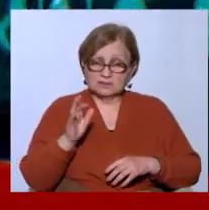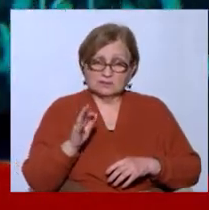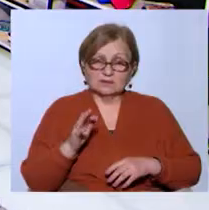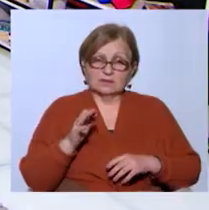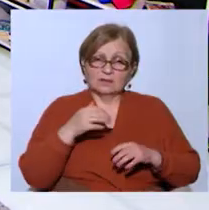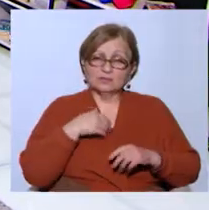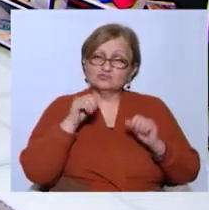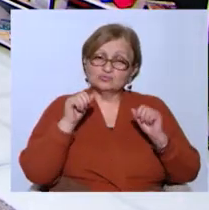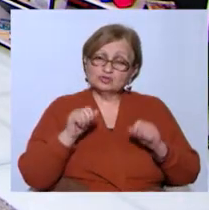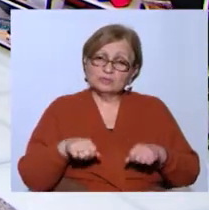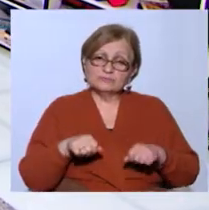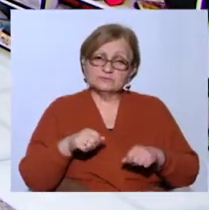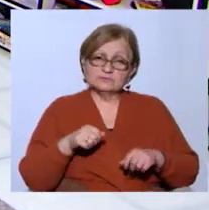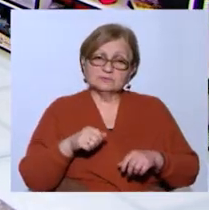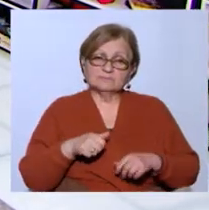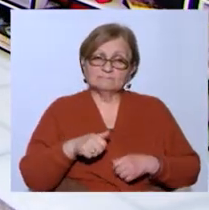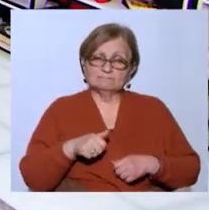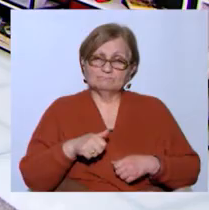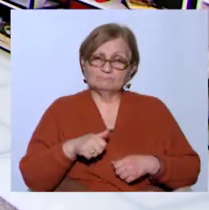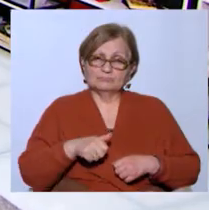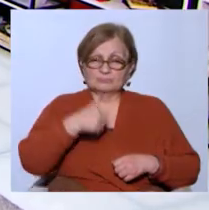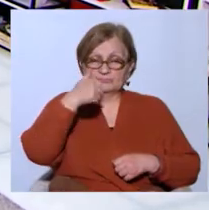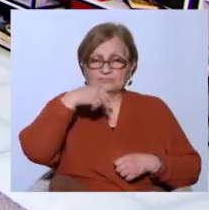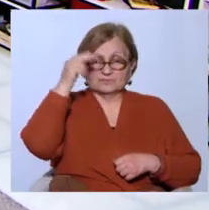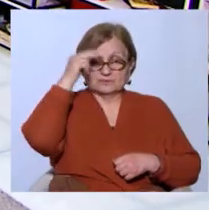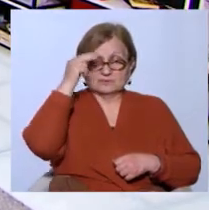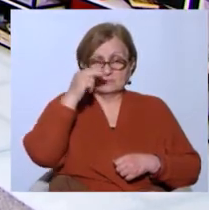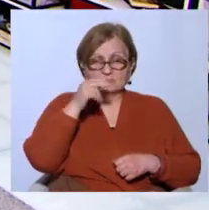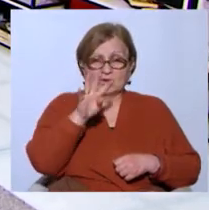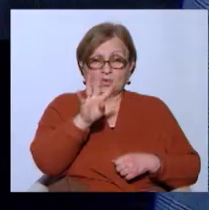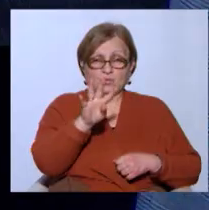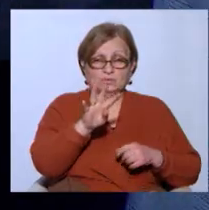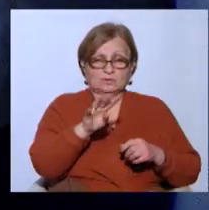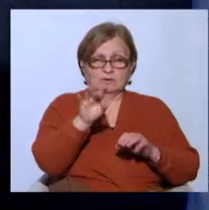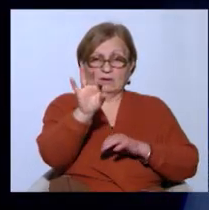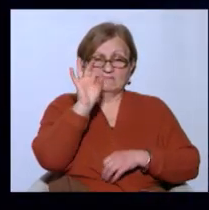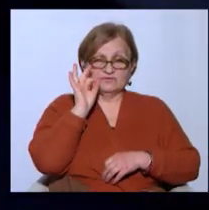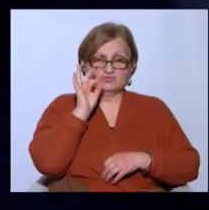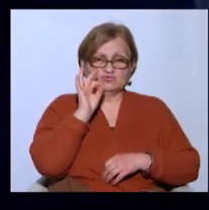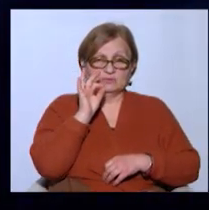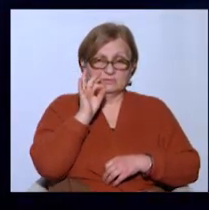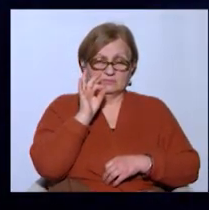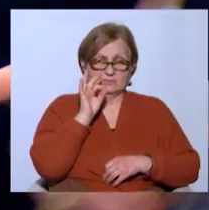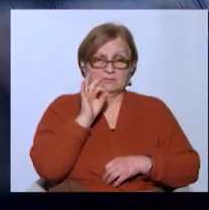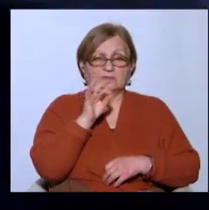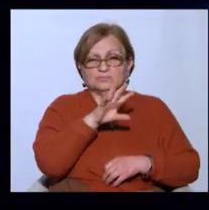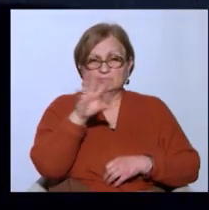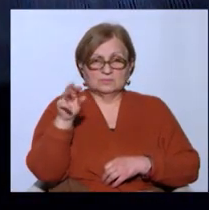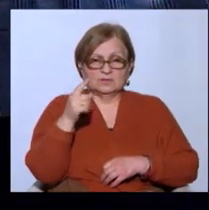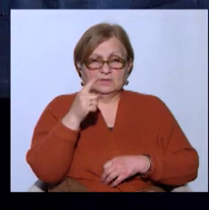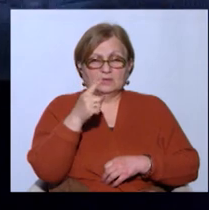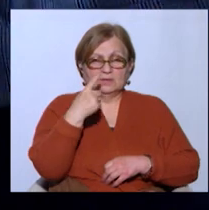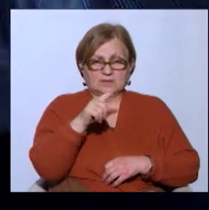ვიხმაროთ ფაქტორიალი, იმიტომ რომ პირველ შეგვიძლია ჩვენ 4 საგანიდან 1-1 აერჩიოთ, რადგან 4 გვაქვს დასაკეთებელი, 1